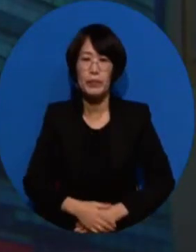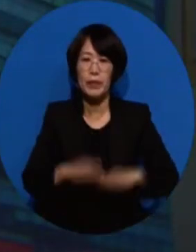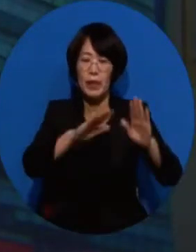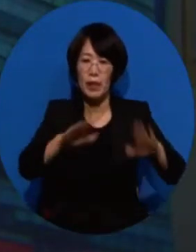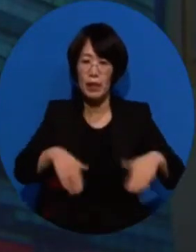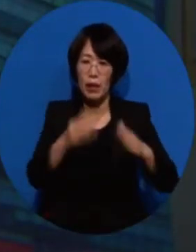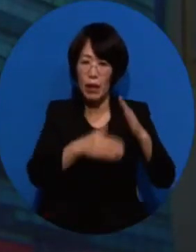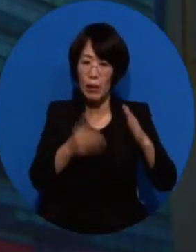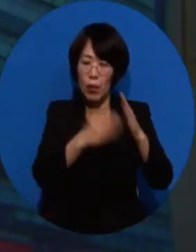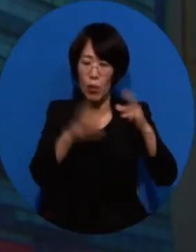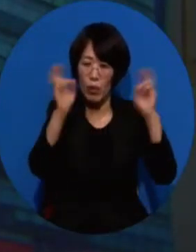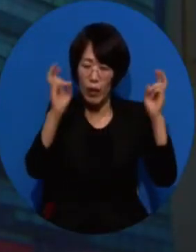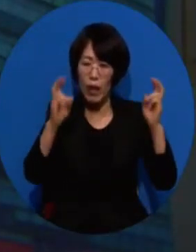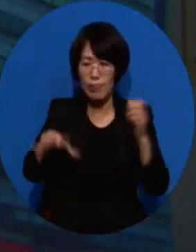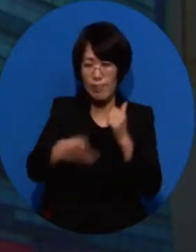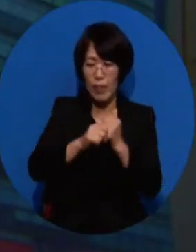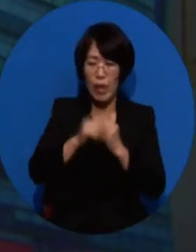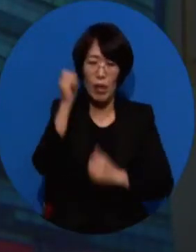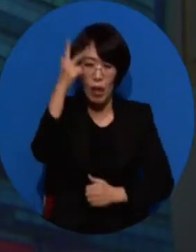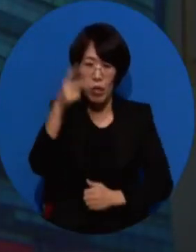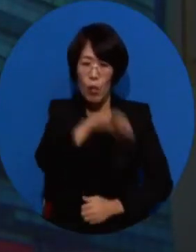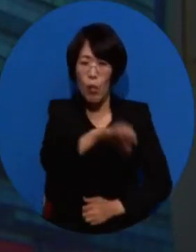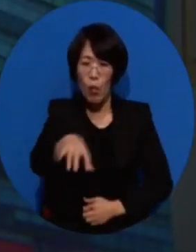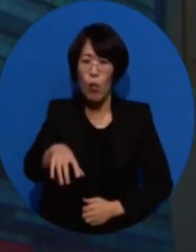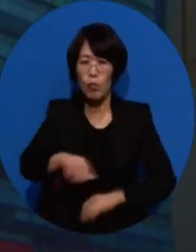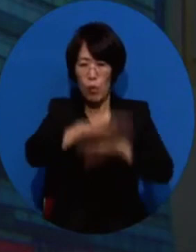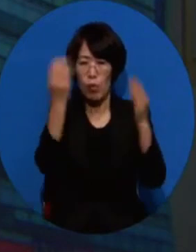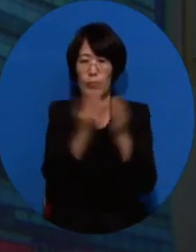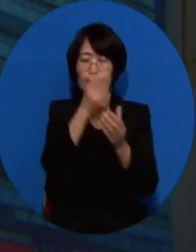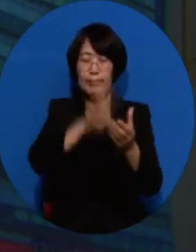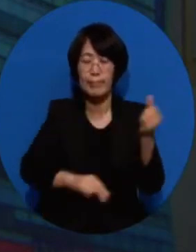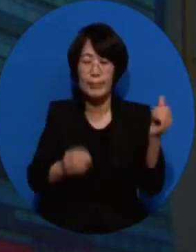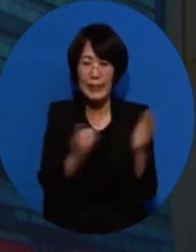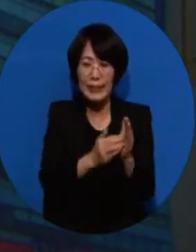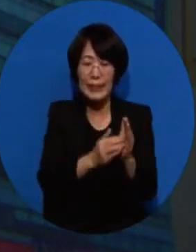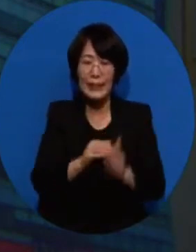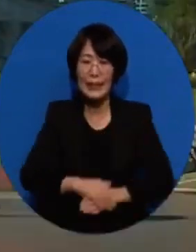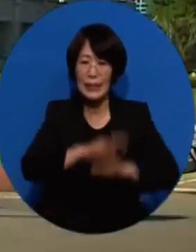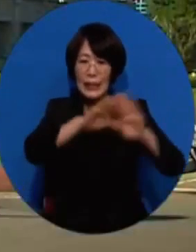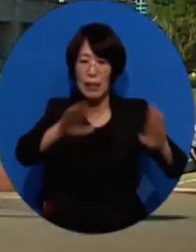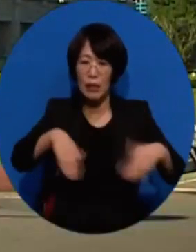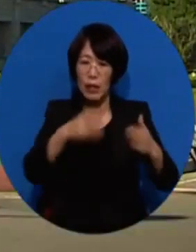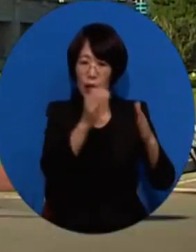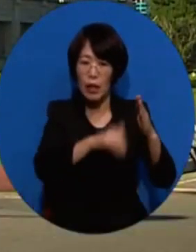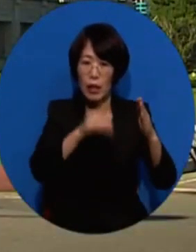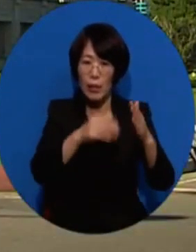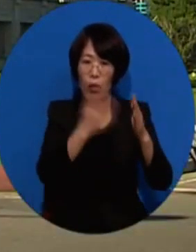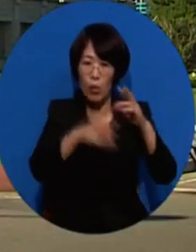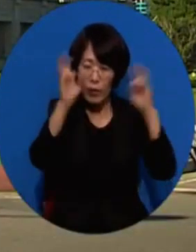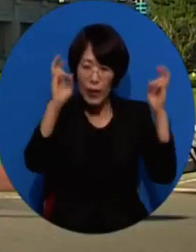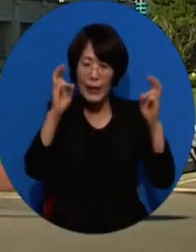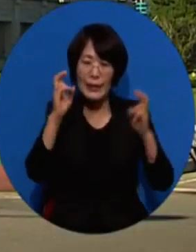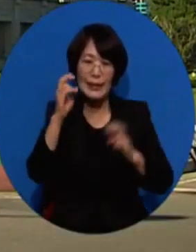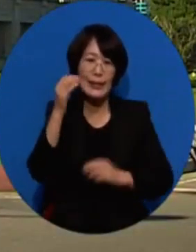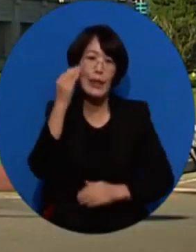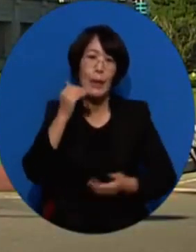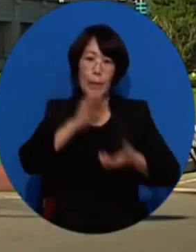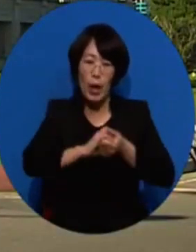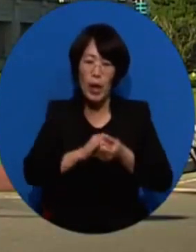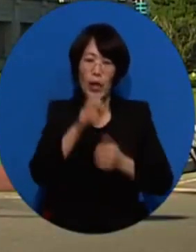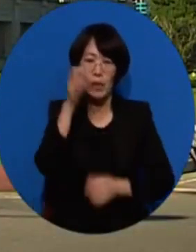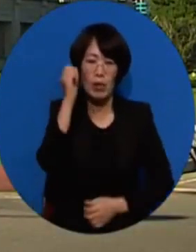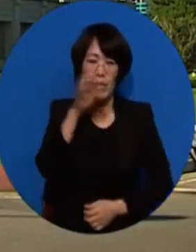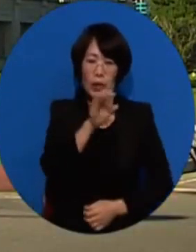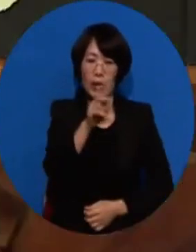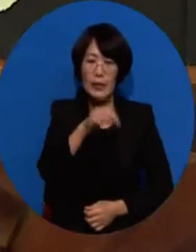전남개발공사 가 소유한 숙박 시설을 일괄매각 했습니다 전남개발공사 는 한우 호텔인 영화 명산